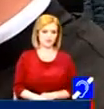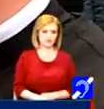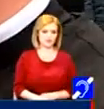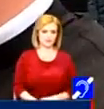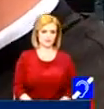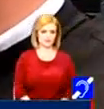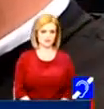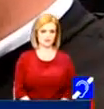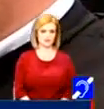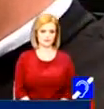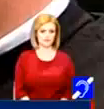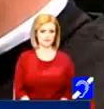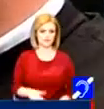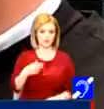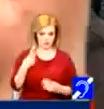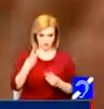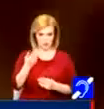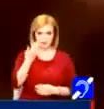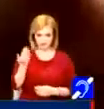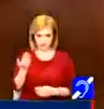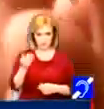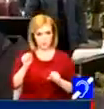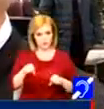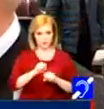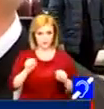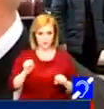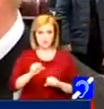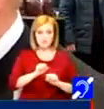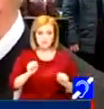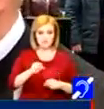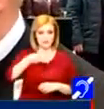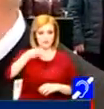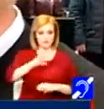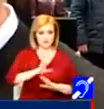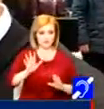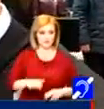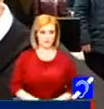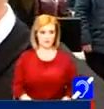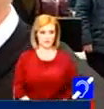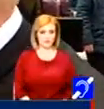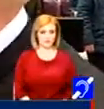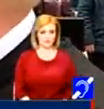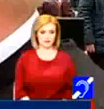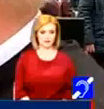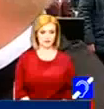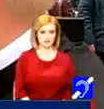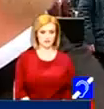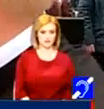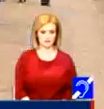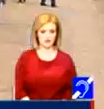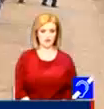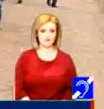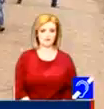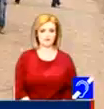De la părinte, dacă avem voie să filmăm într-un loc public. Luați mâna de pe cameră, vă rog. Păi, nu ați venit frumos, nu puteți să ne filmați așa,